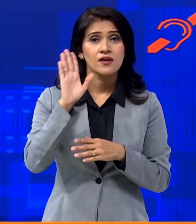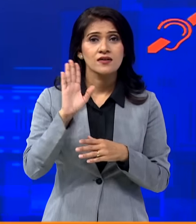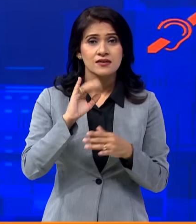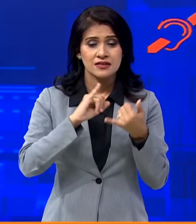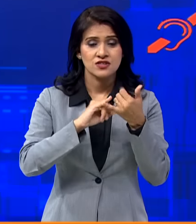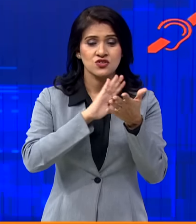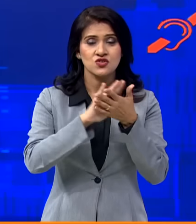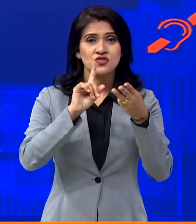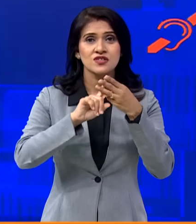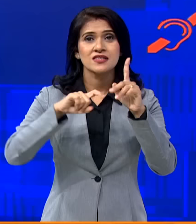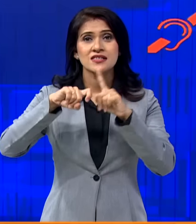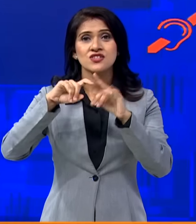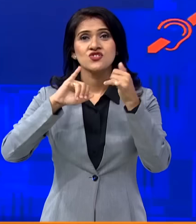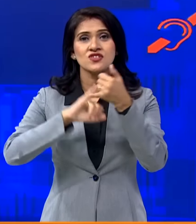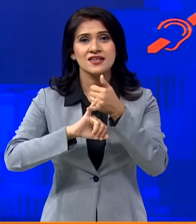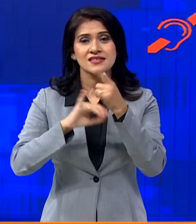सीजर